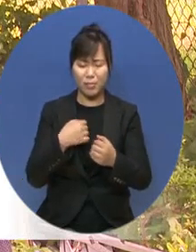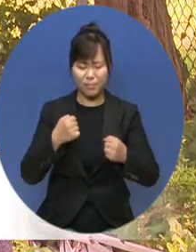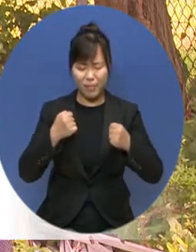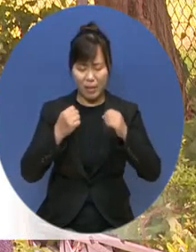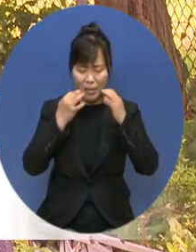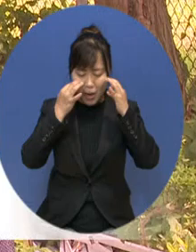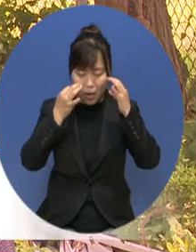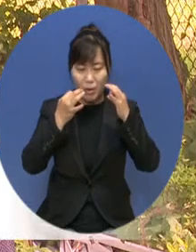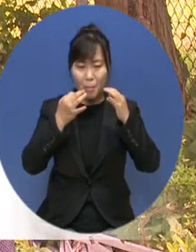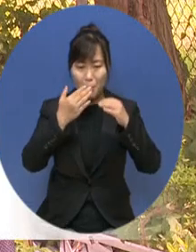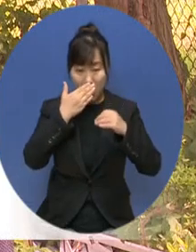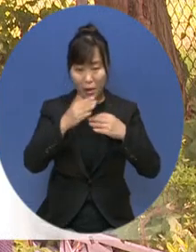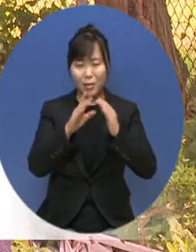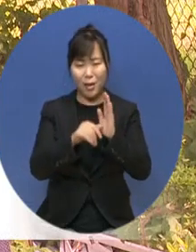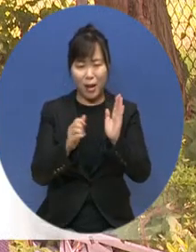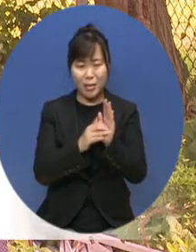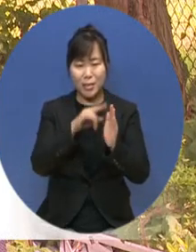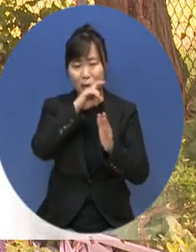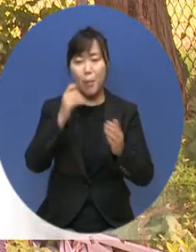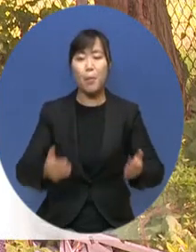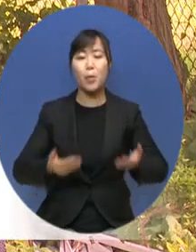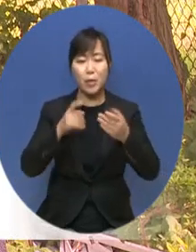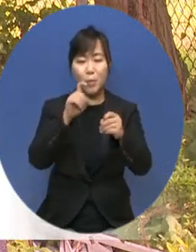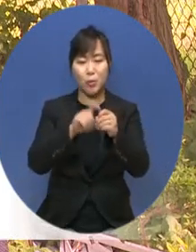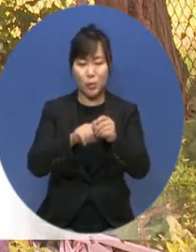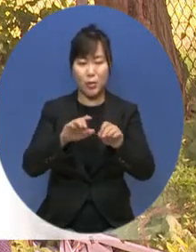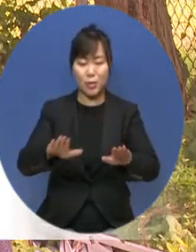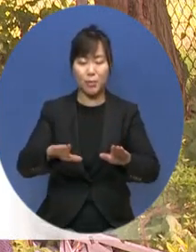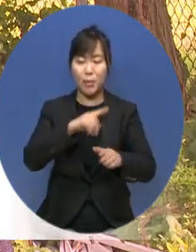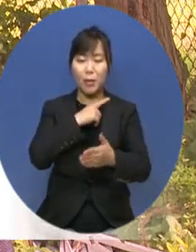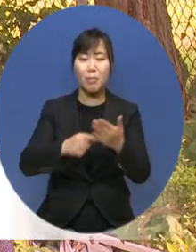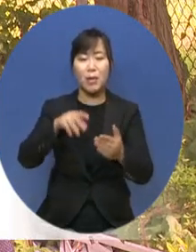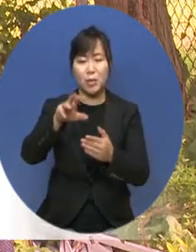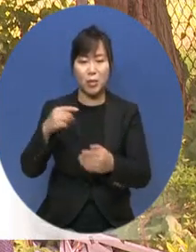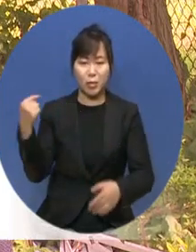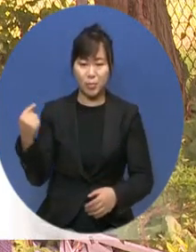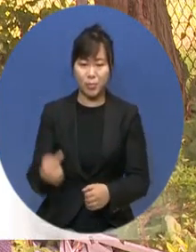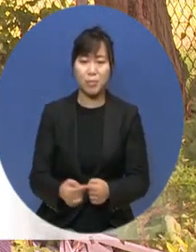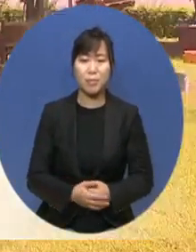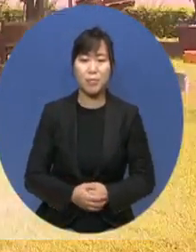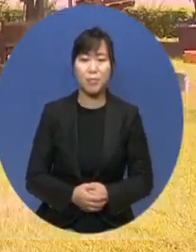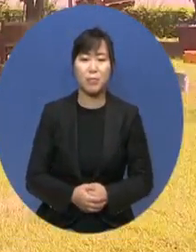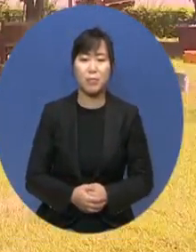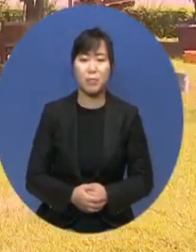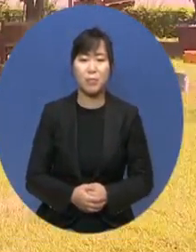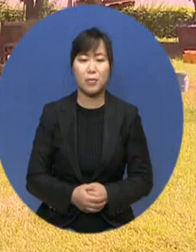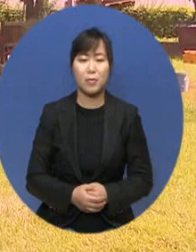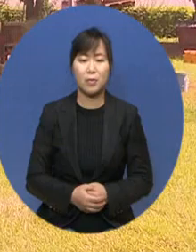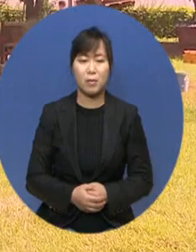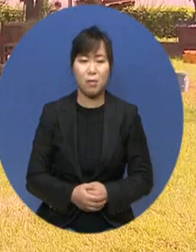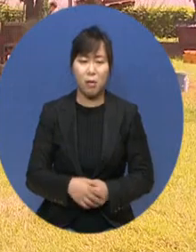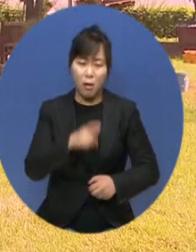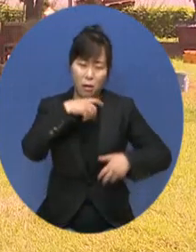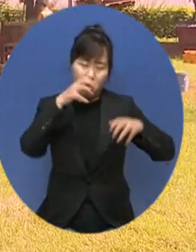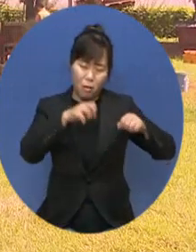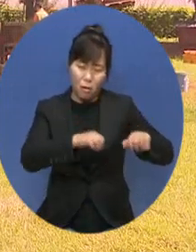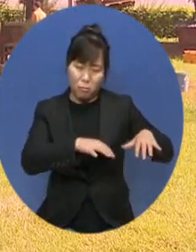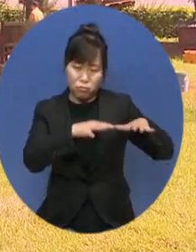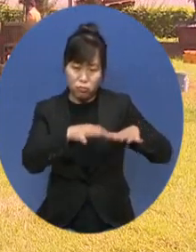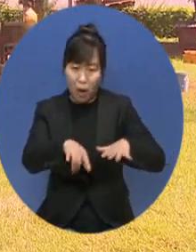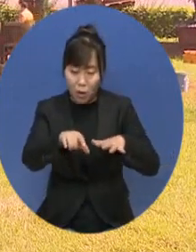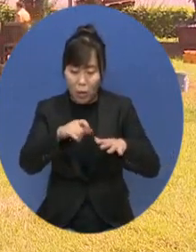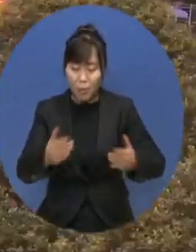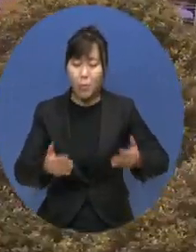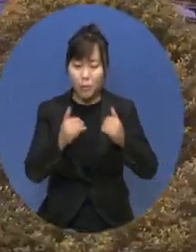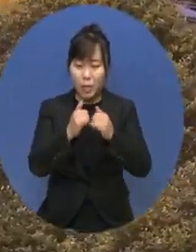데까지 짜장면 봉사를 하고 싶어서 지금 현재 여기 지금 현재 수해 지역까지 와게 됐습니다. 수마에 휩쓸린 수해 현장은